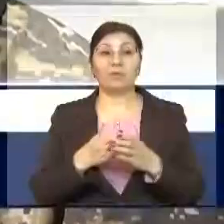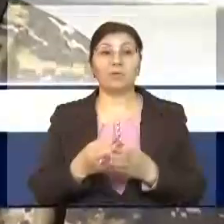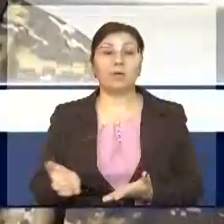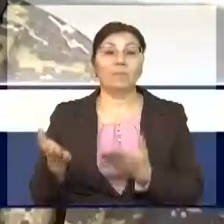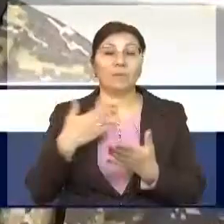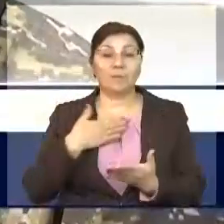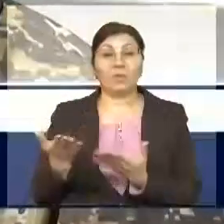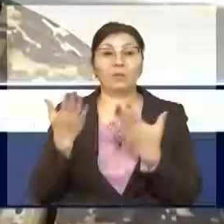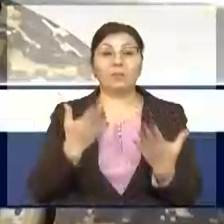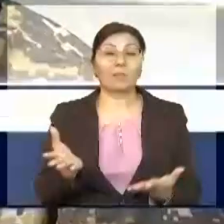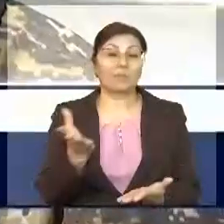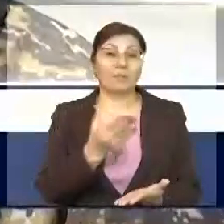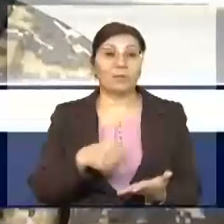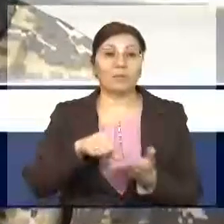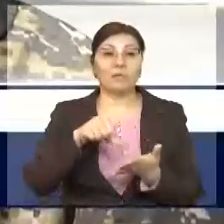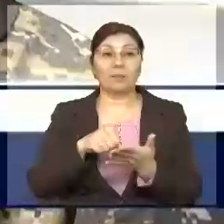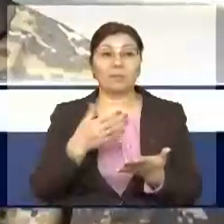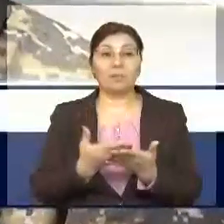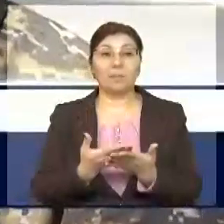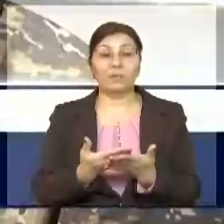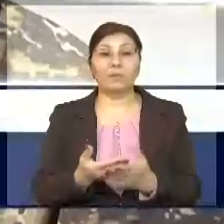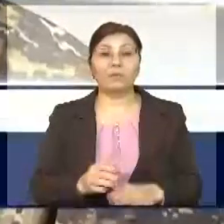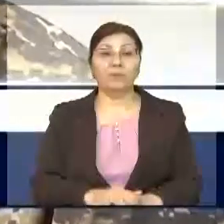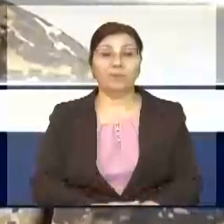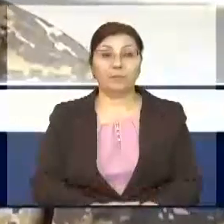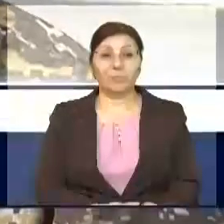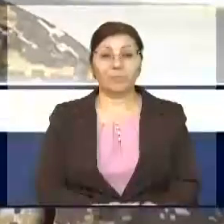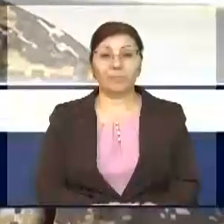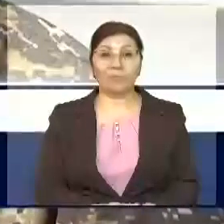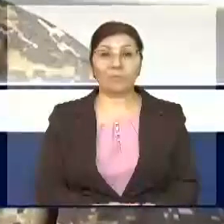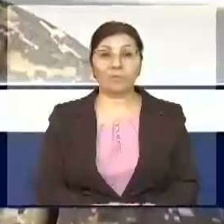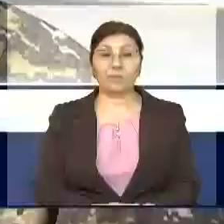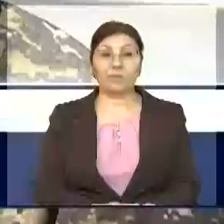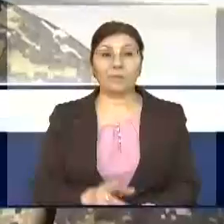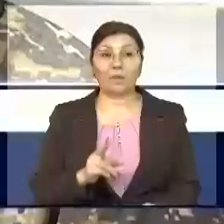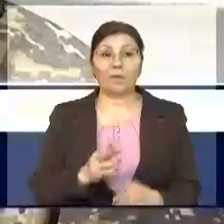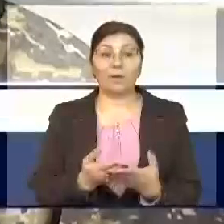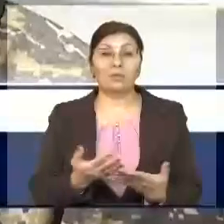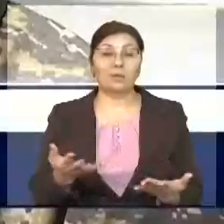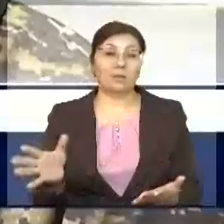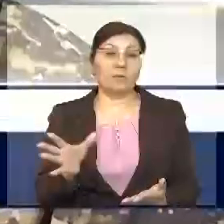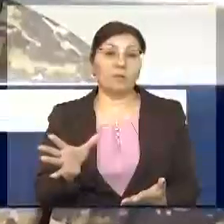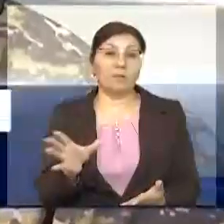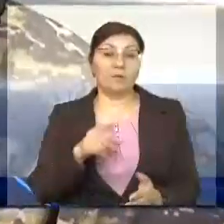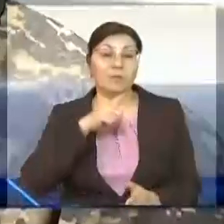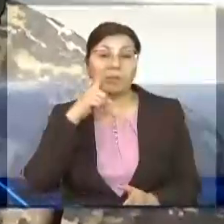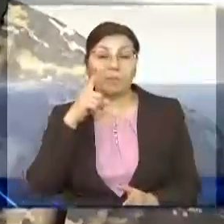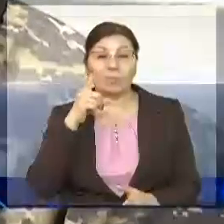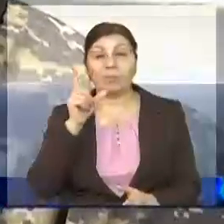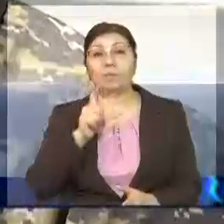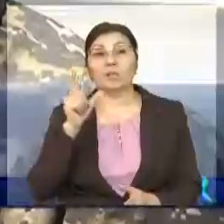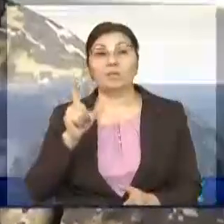пригласила всех участников, разослала всем заведениям, учреждениям, кто какой национальности, неказахской национальности